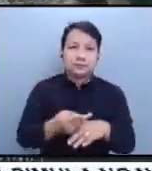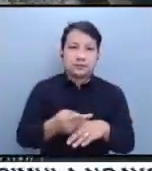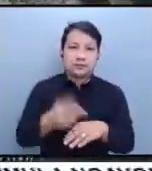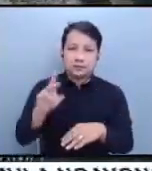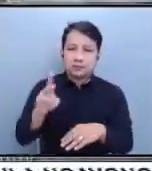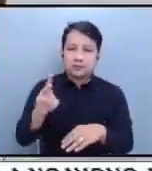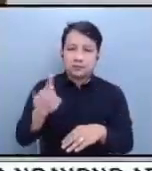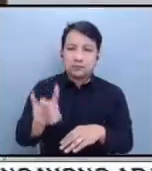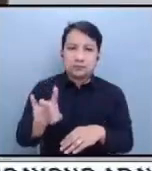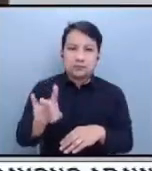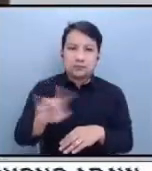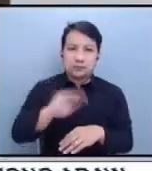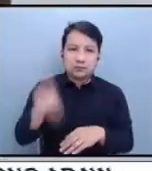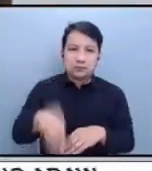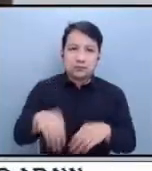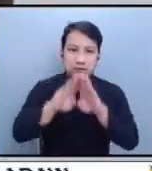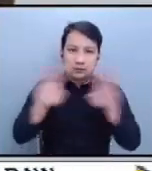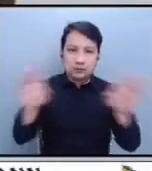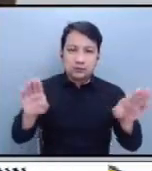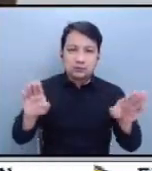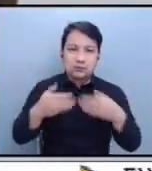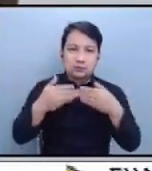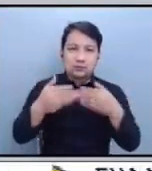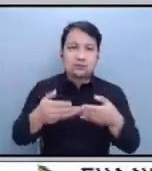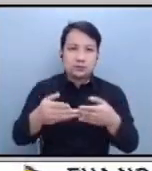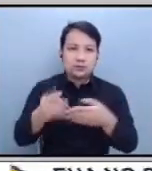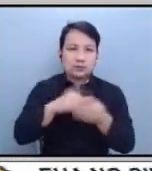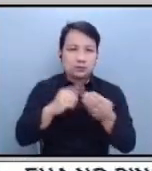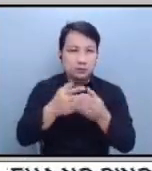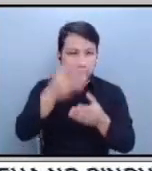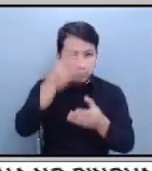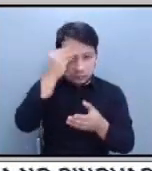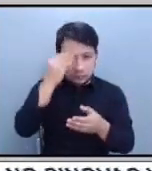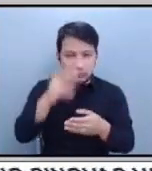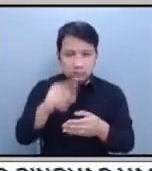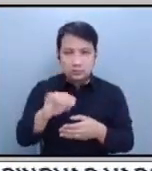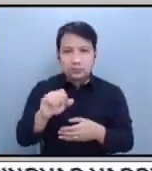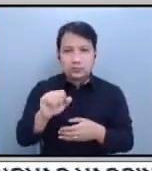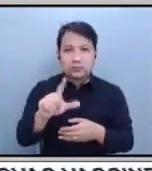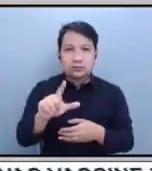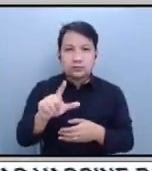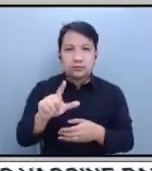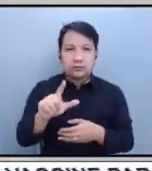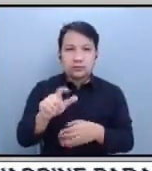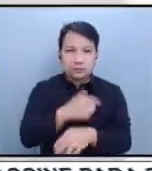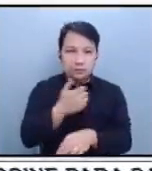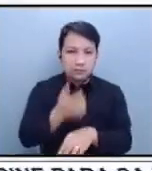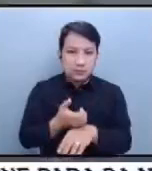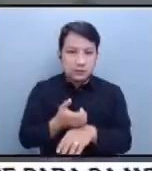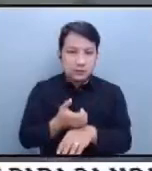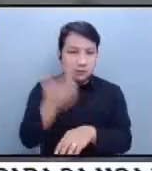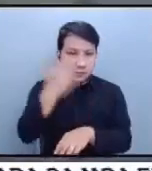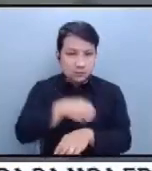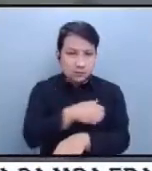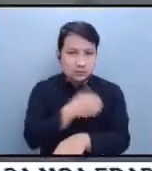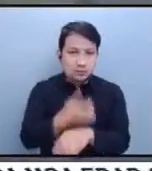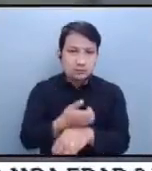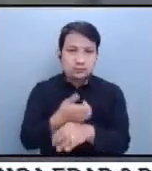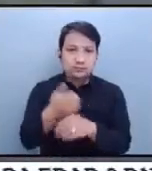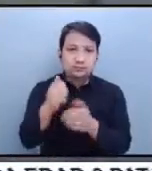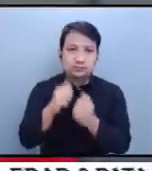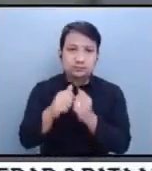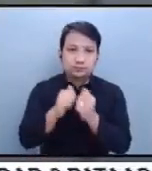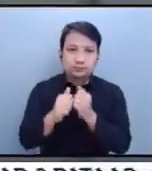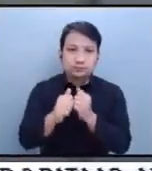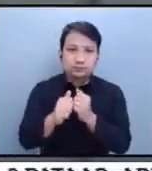naman ang bukas matutupatungkol sa nuclear energy. Magandang pangitain ito at ibig sabihin ay, politics